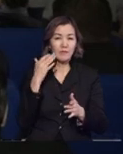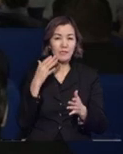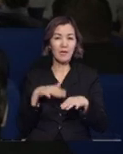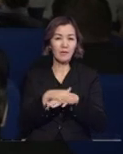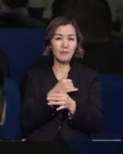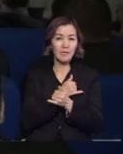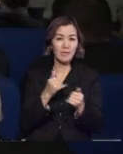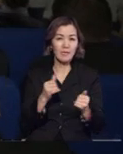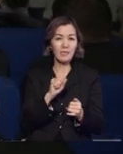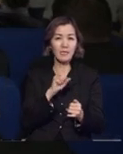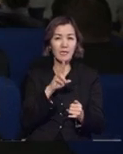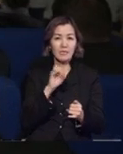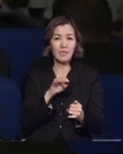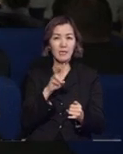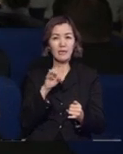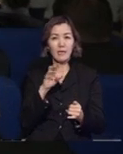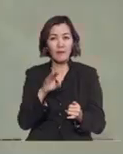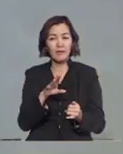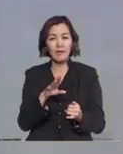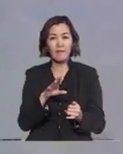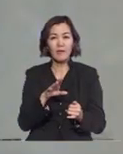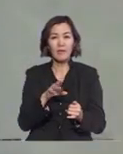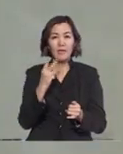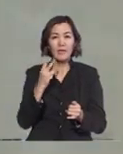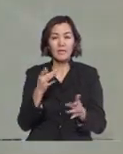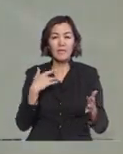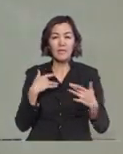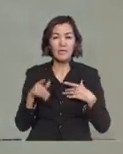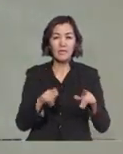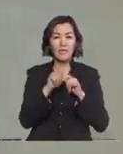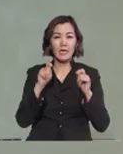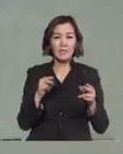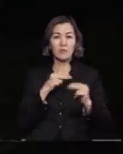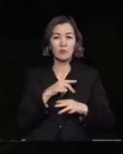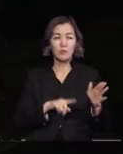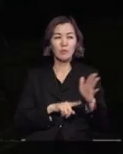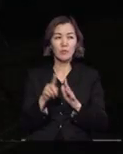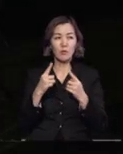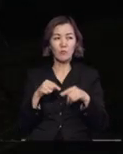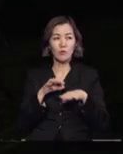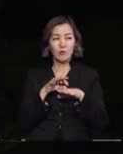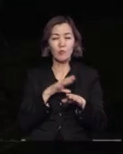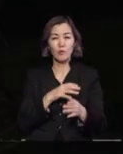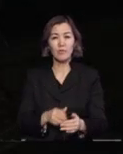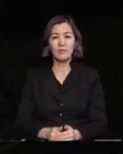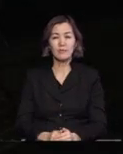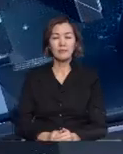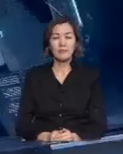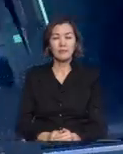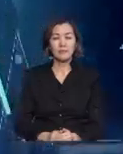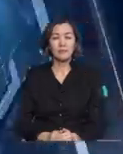еңбек еткен Асқар Наймантаев, Қарадала және Хантаңыр театрларының ашылып жұмыс бастауына да мұрындық болған тұлға.